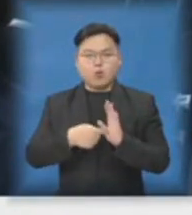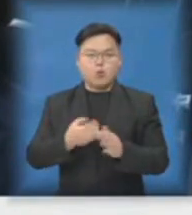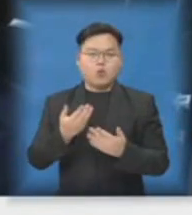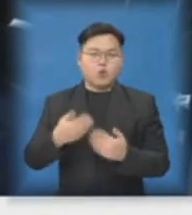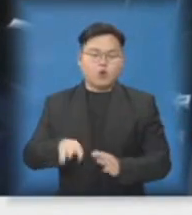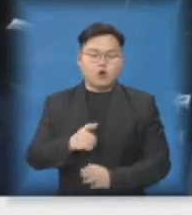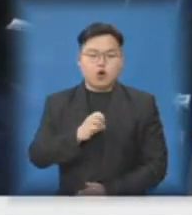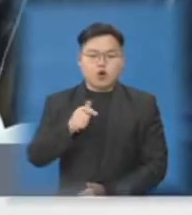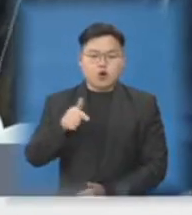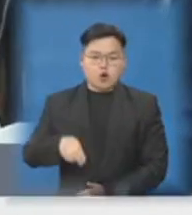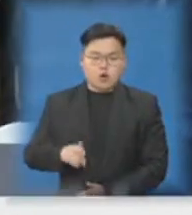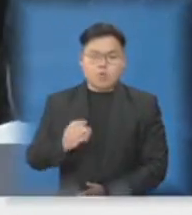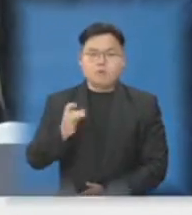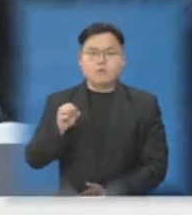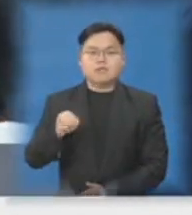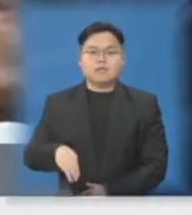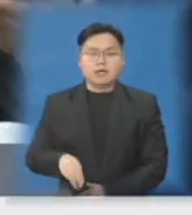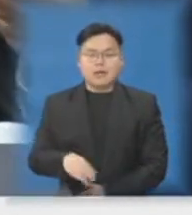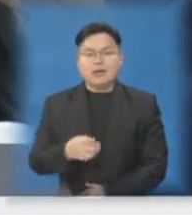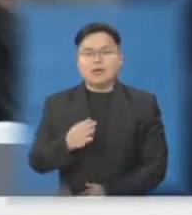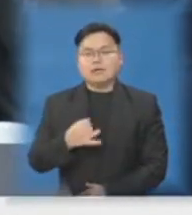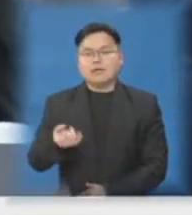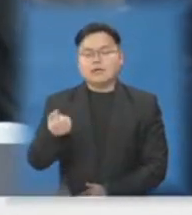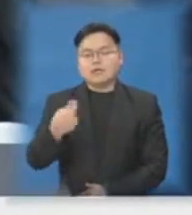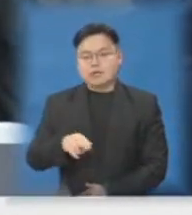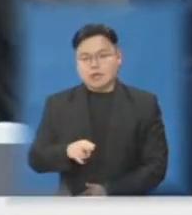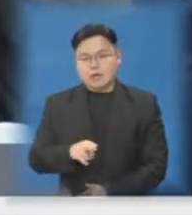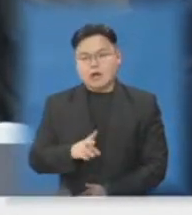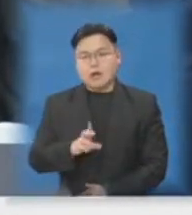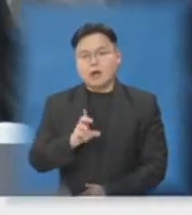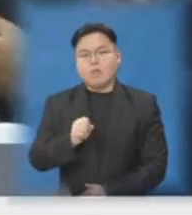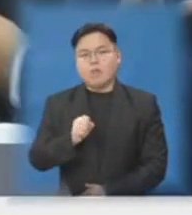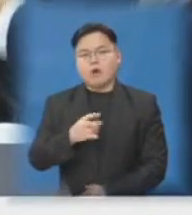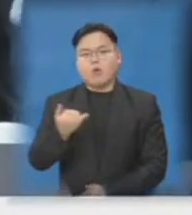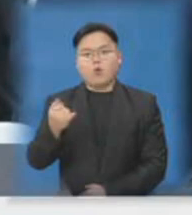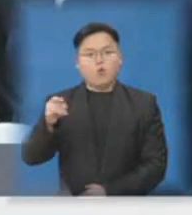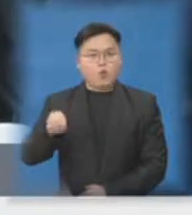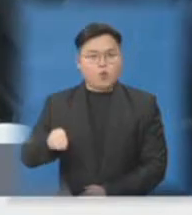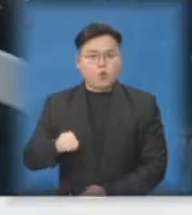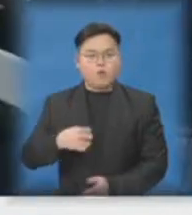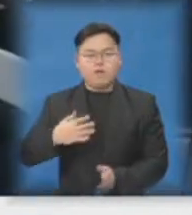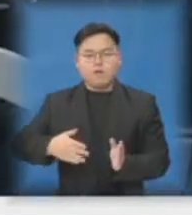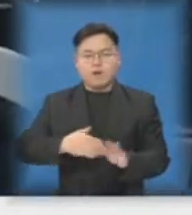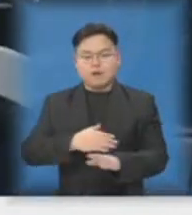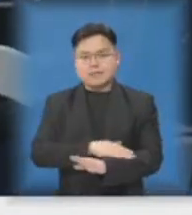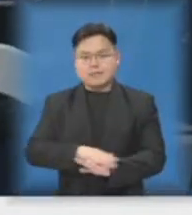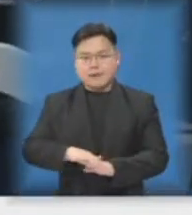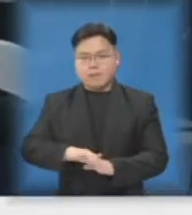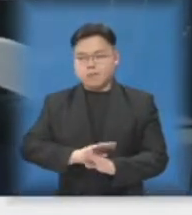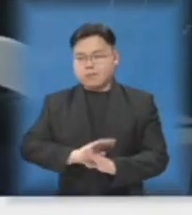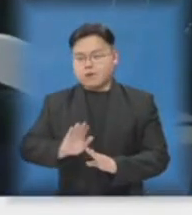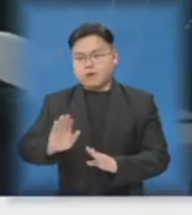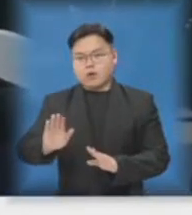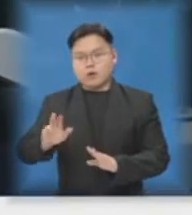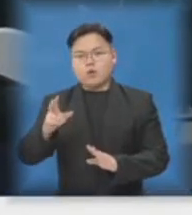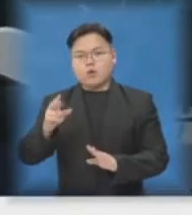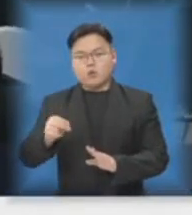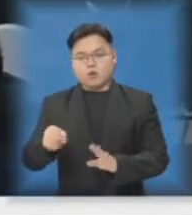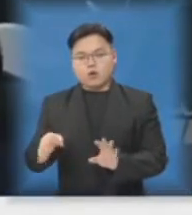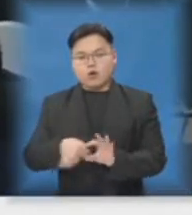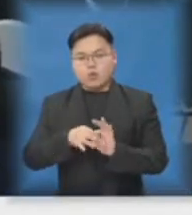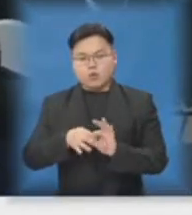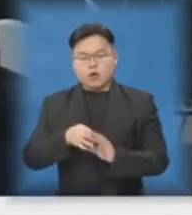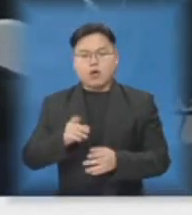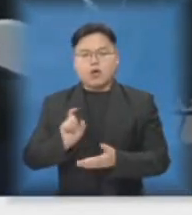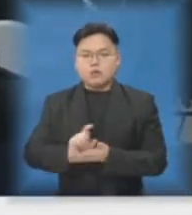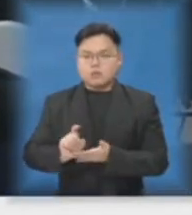бичигт Ирээн цав Баян Төмөн Сайн Шанд Баруун Урт хөөт чиглэлийн төмөр зам зэрэг бомбын баймыг тайлж экспортын гарцыг